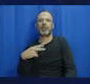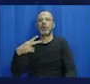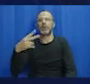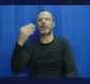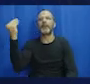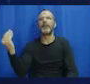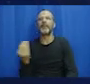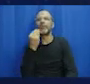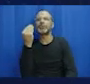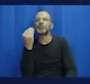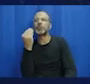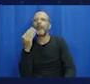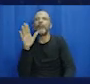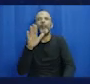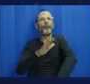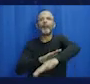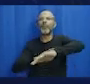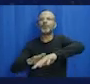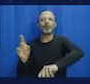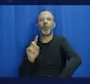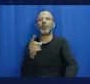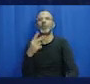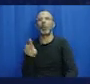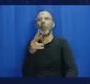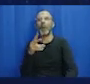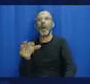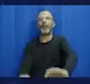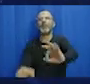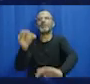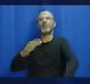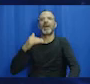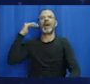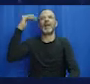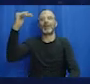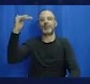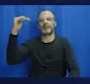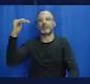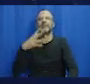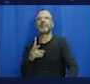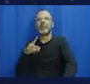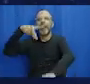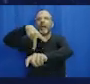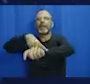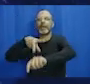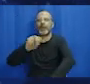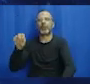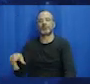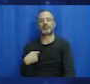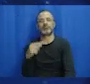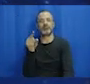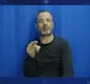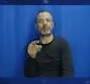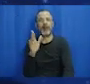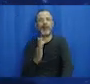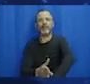الأمر مقنن، ولا تستطيع يعني محكمة العدل العليا أو القضاء الإسرائيلي للتدخل في هذه القضية باعتبار أنه موجود في